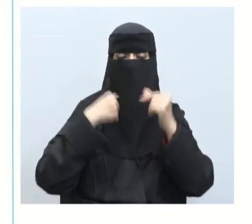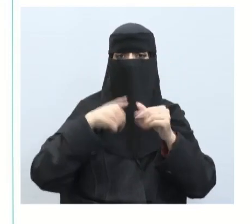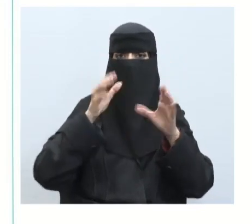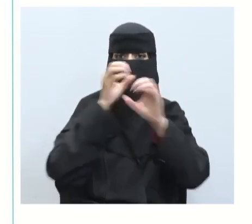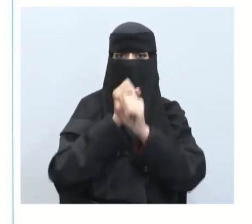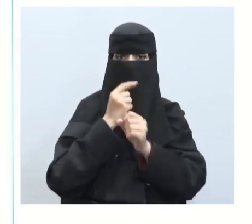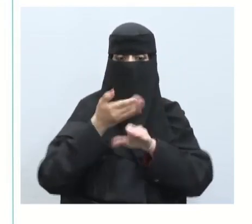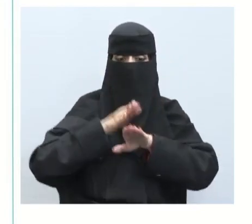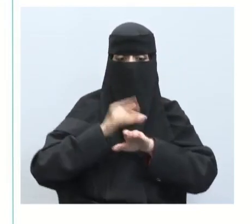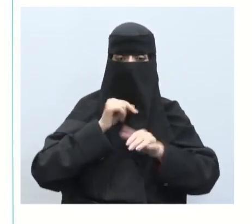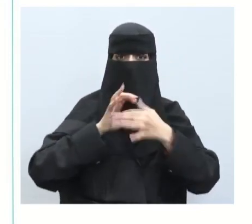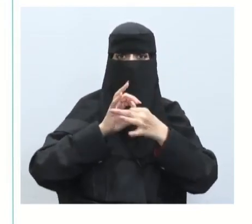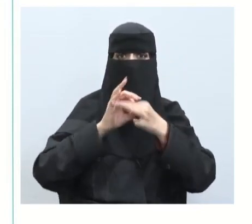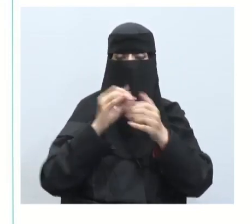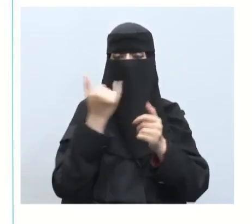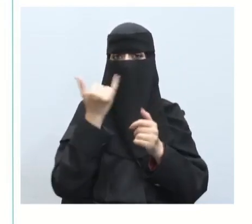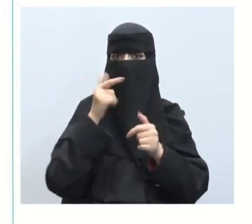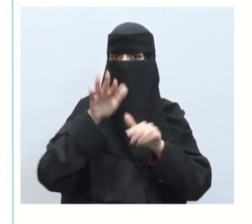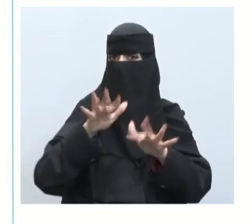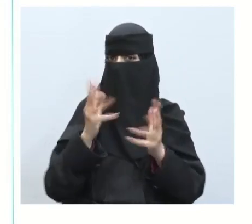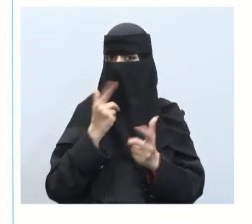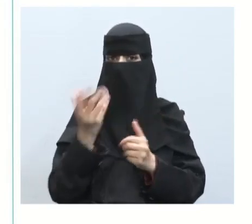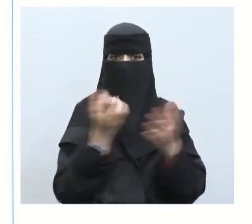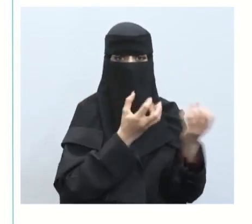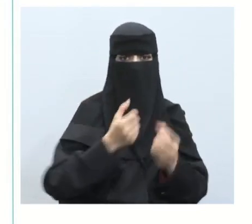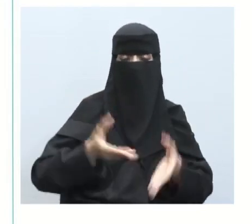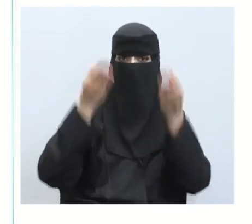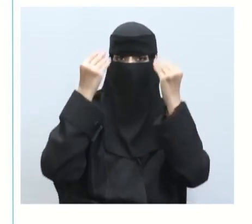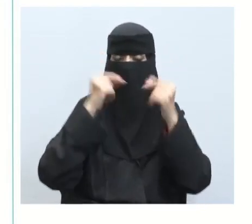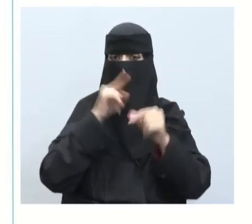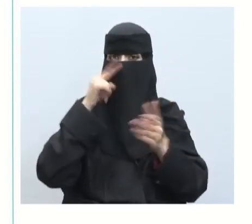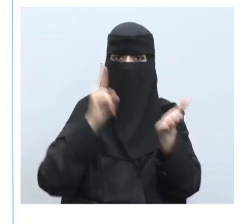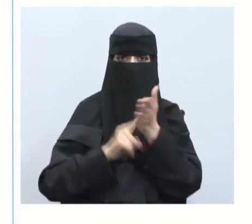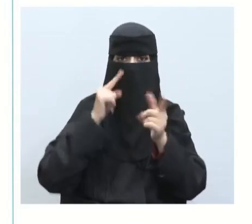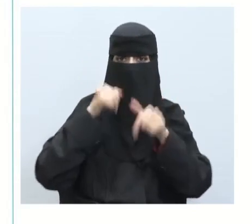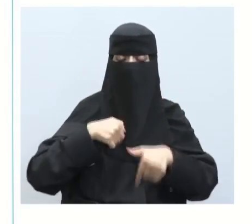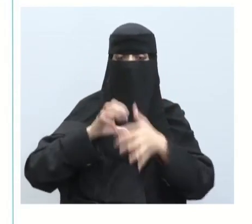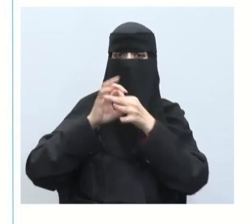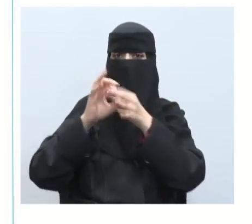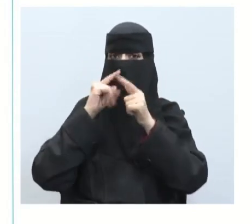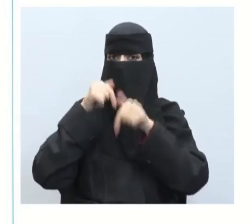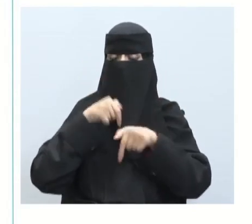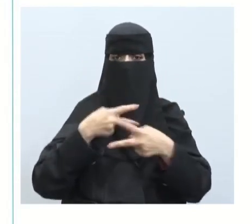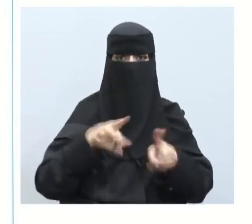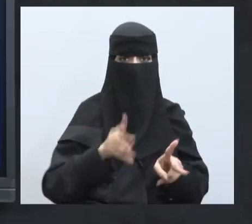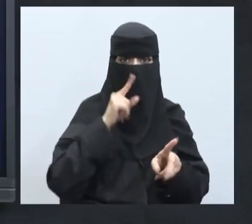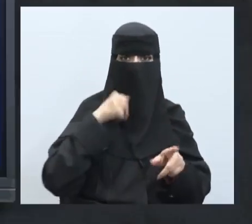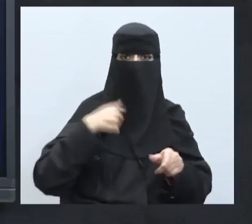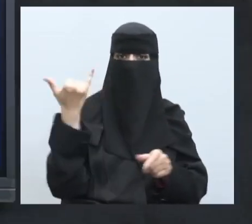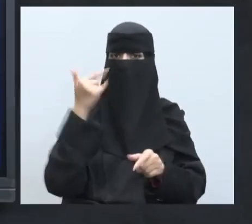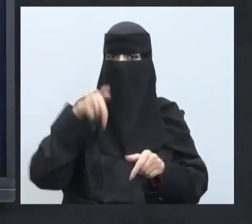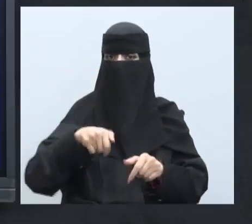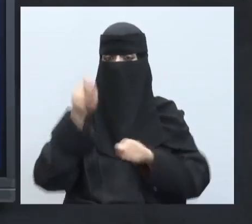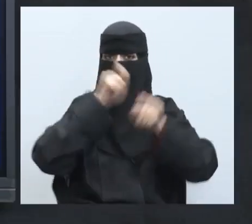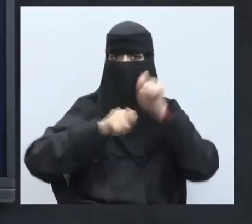كثيره اذا ما هي المعلومات المهمه من اين ناخذ هذه المعلومات ايضا لابد ان يكون لدينا تواصل مفتوح او نسهل عمليه